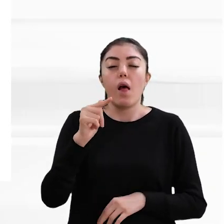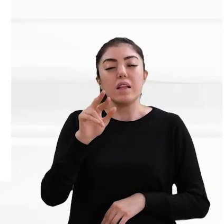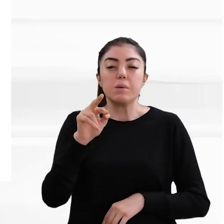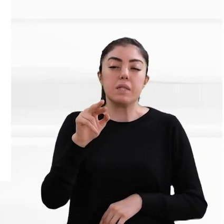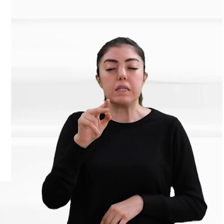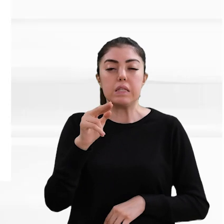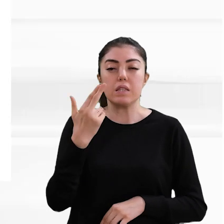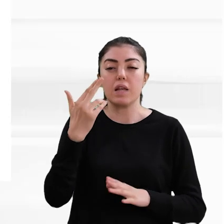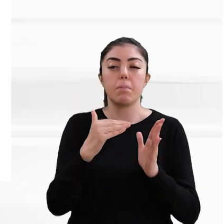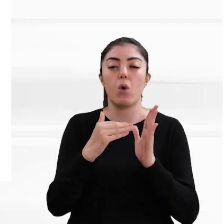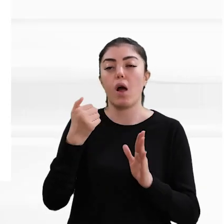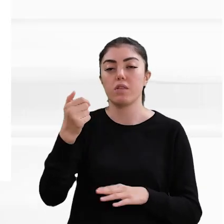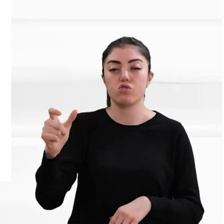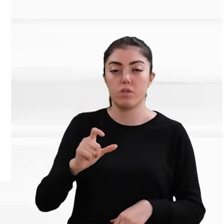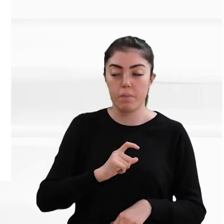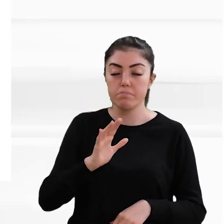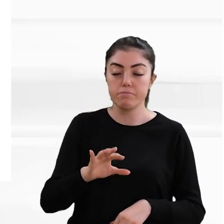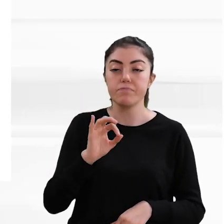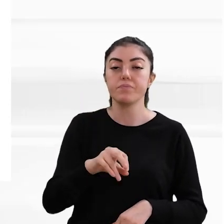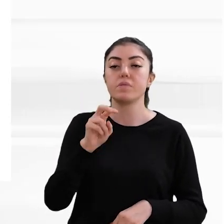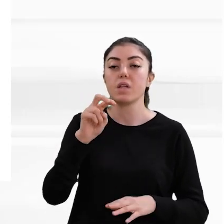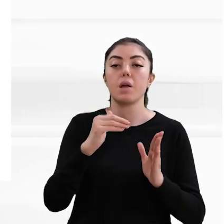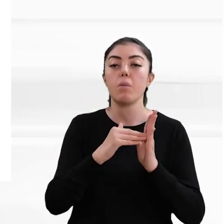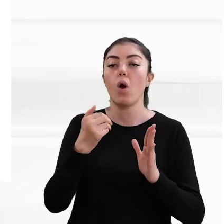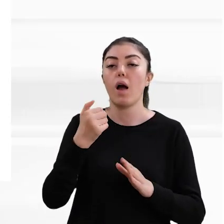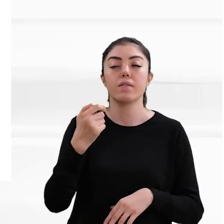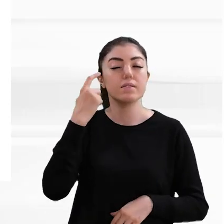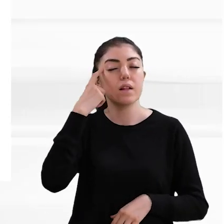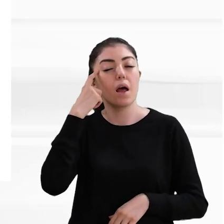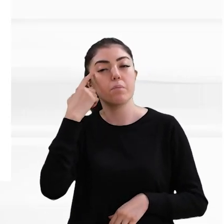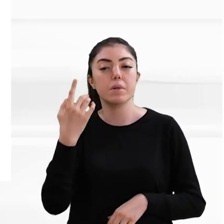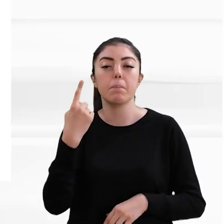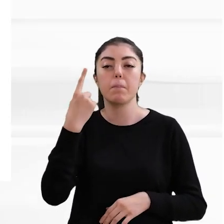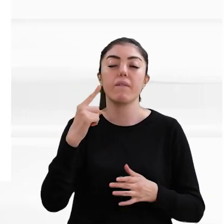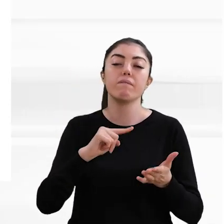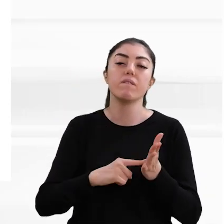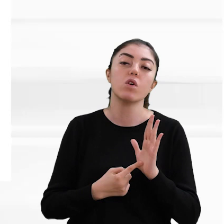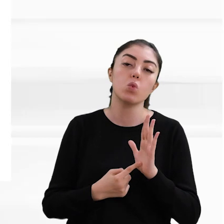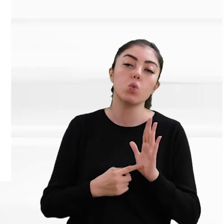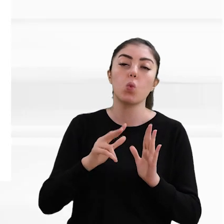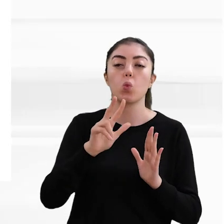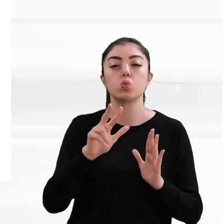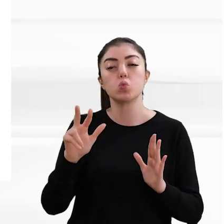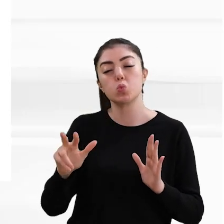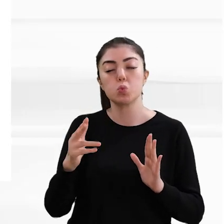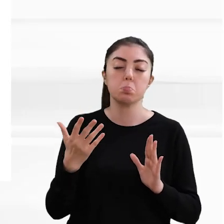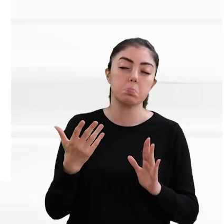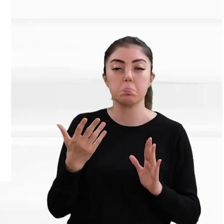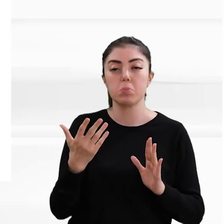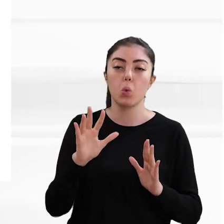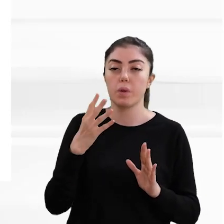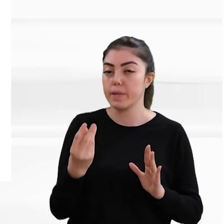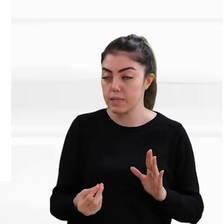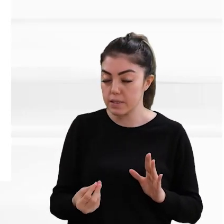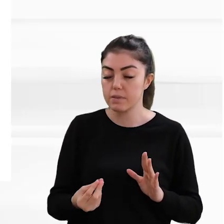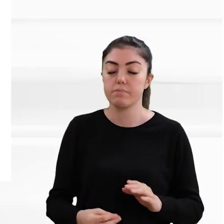1,16 gibi bir değer çıkacaktır 7 bölü 6'dan. Burası ise 8 bölü 6'dan yaklaşık olarak 1,33 gibi